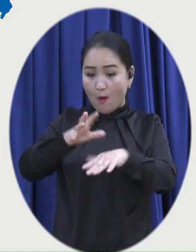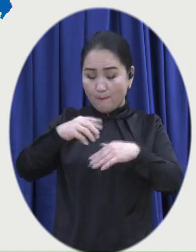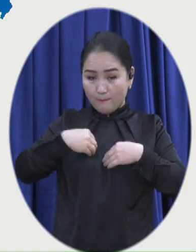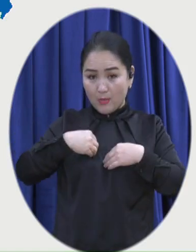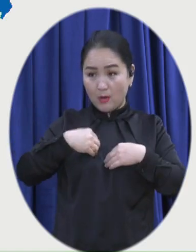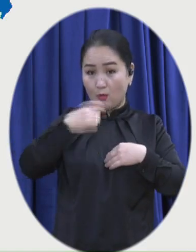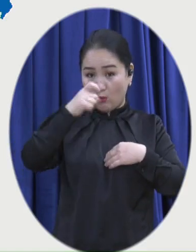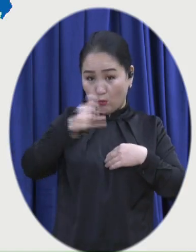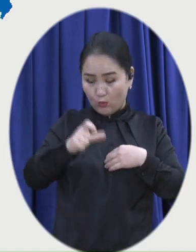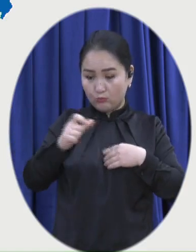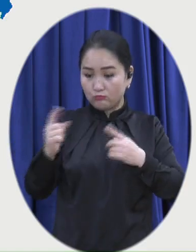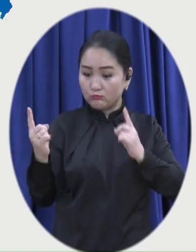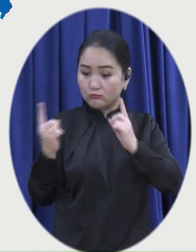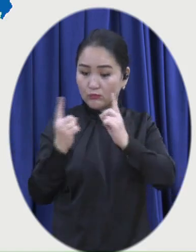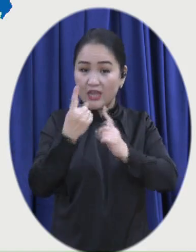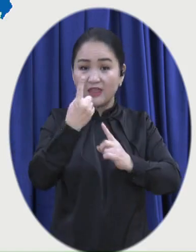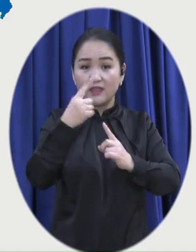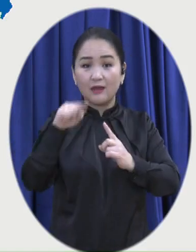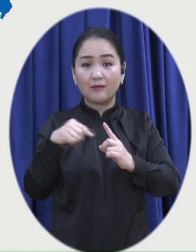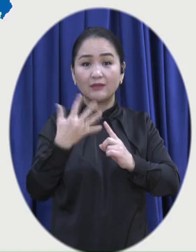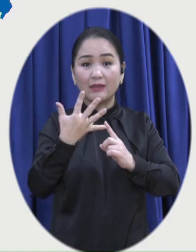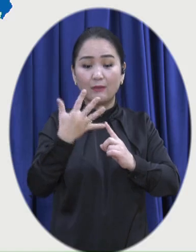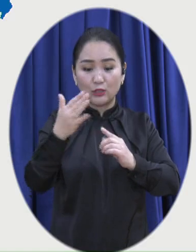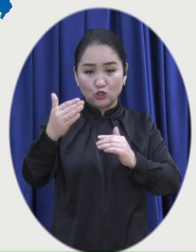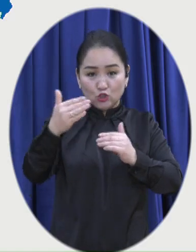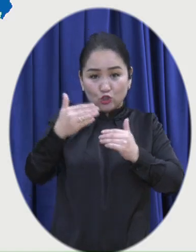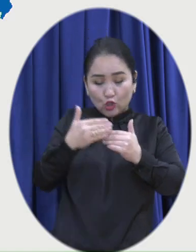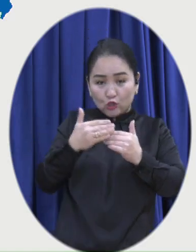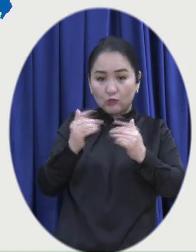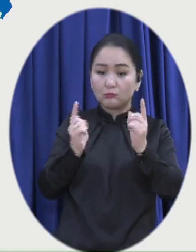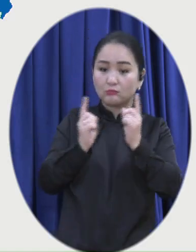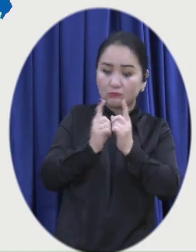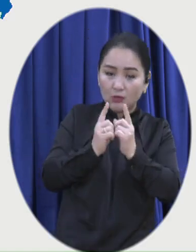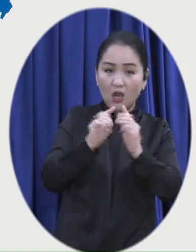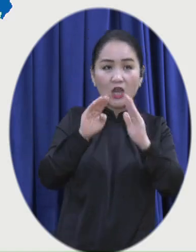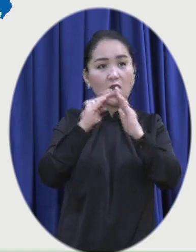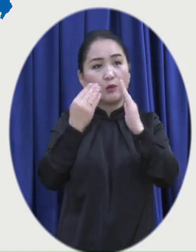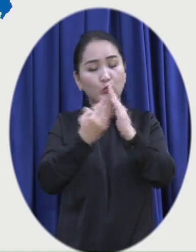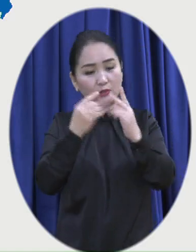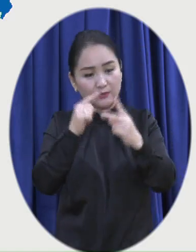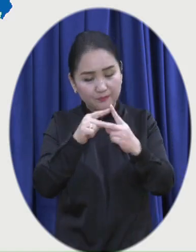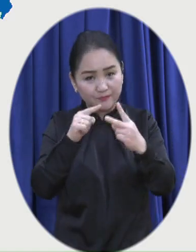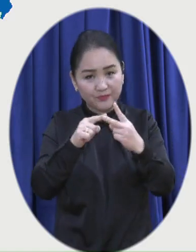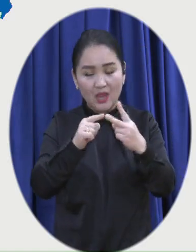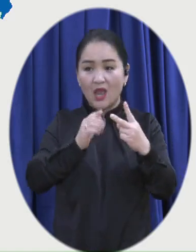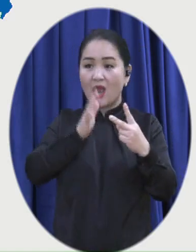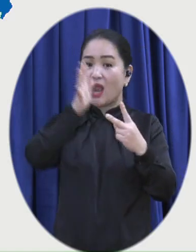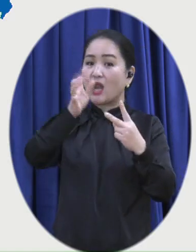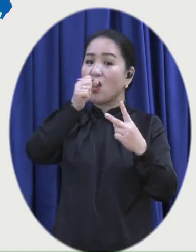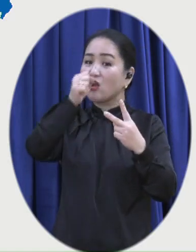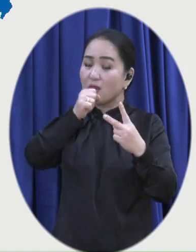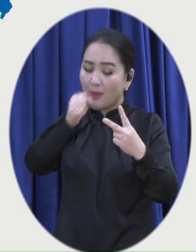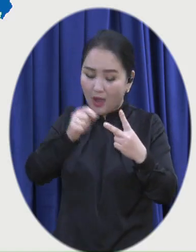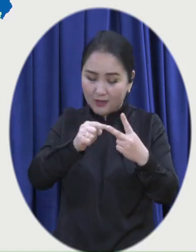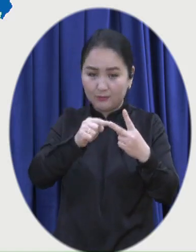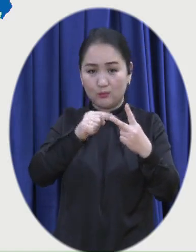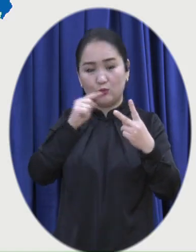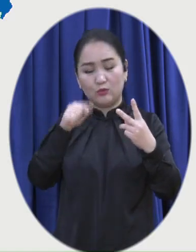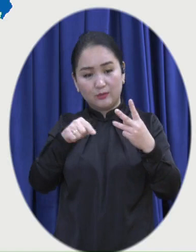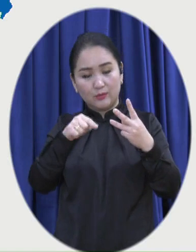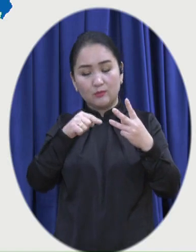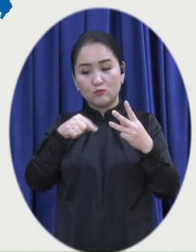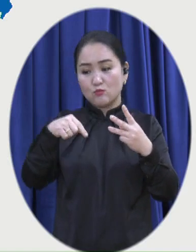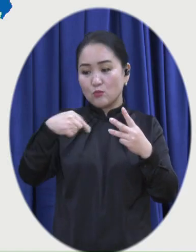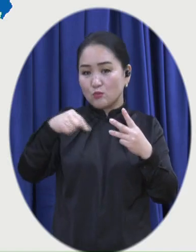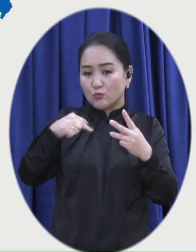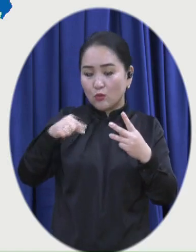одоо 1.5-аас татвш сайн гэр бүлийн хүрээнд караоке бар одоо хаана орсон байдгийн тийм газар